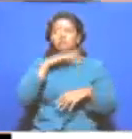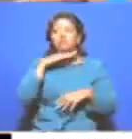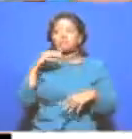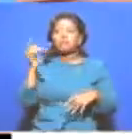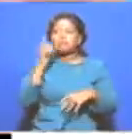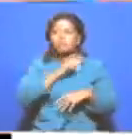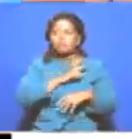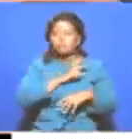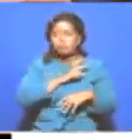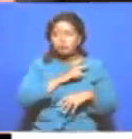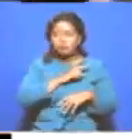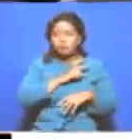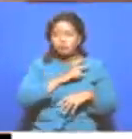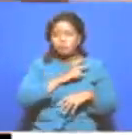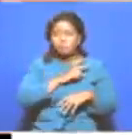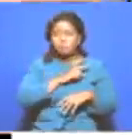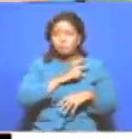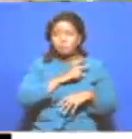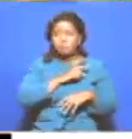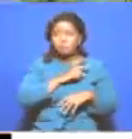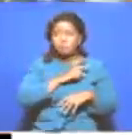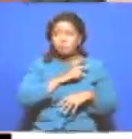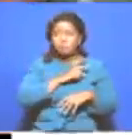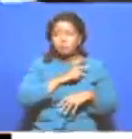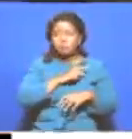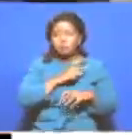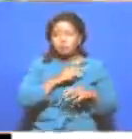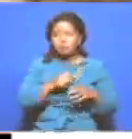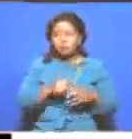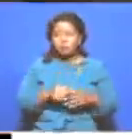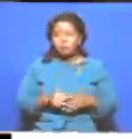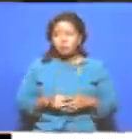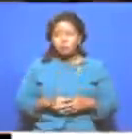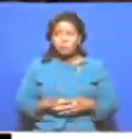Watch your friends, come to this matter.